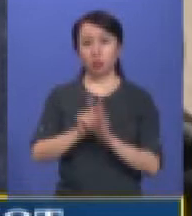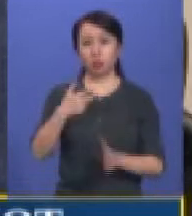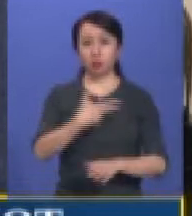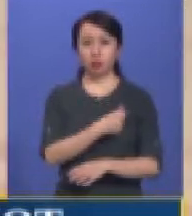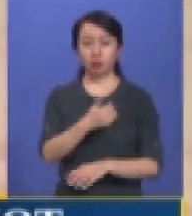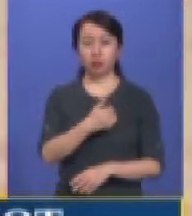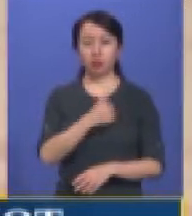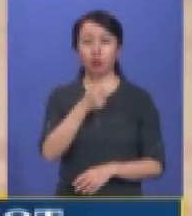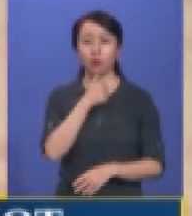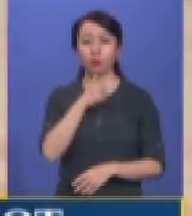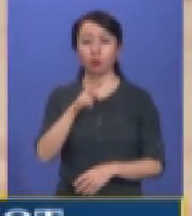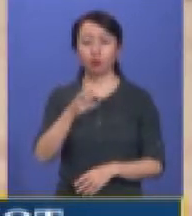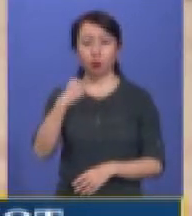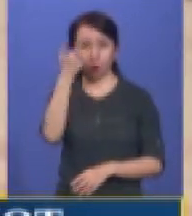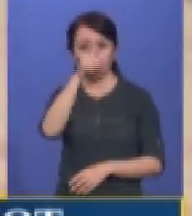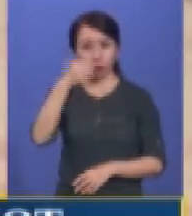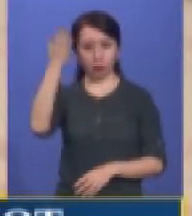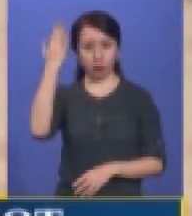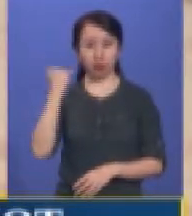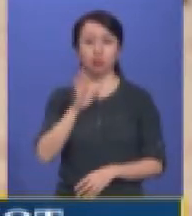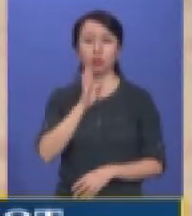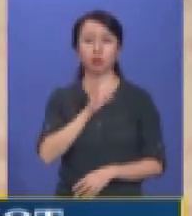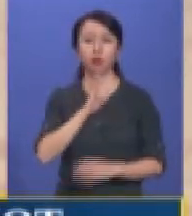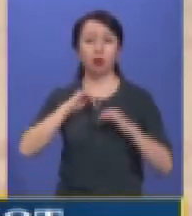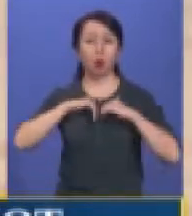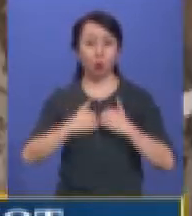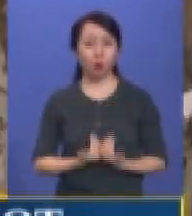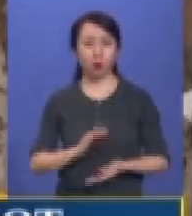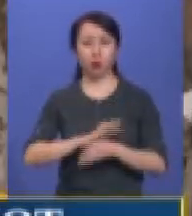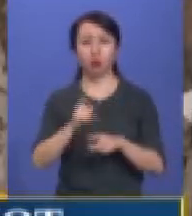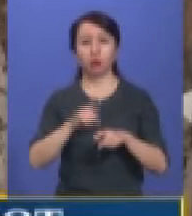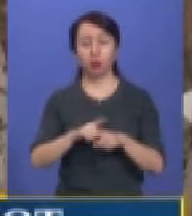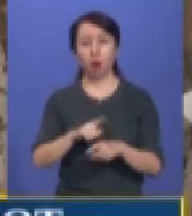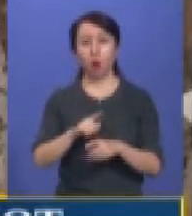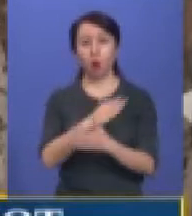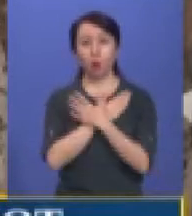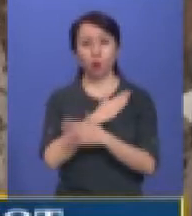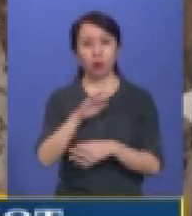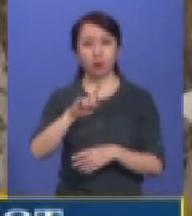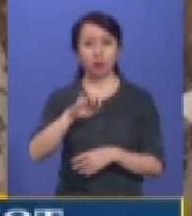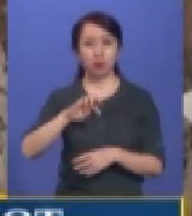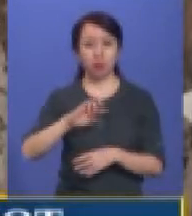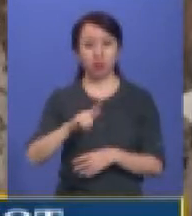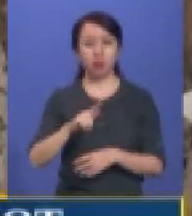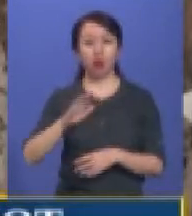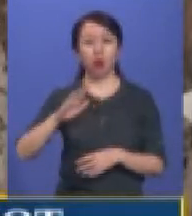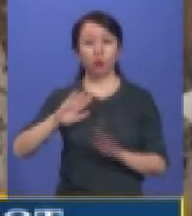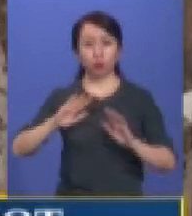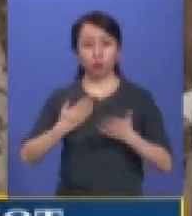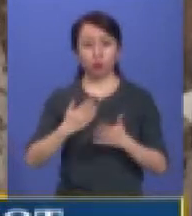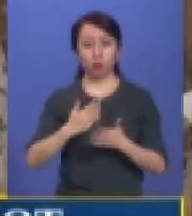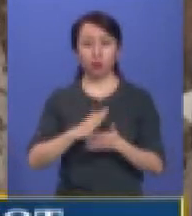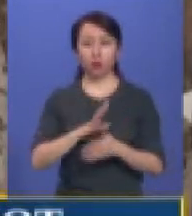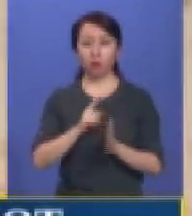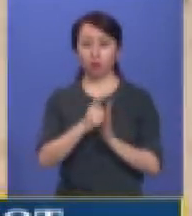решила поставить прививку. Год назад в семье женщины произошло горе. От коронавируса умер зять. После случившегося, вакцинироваться или нет,